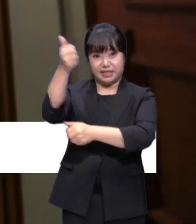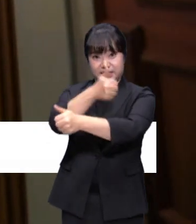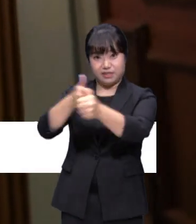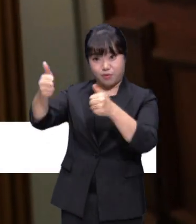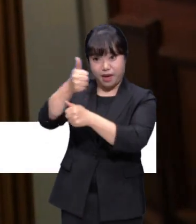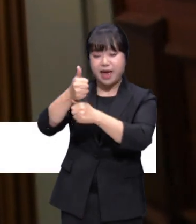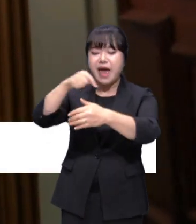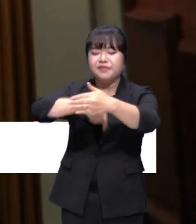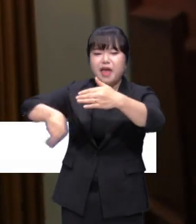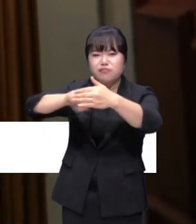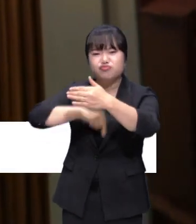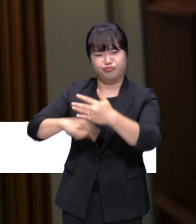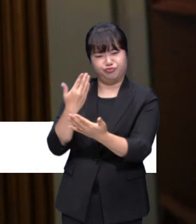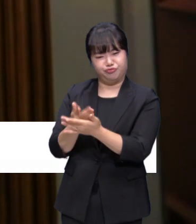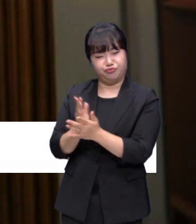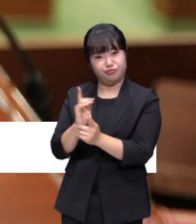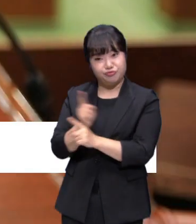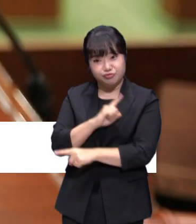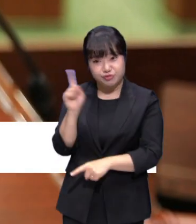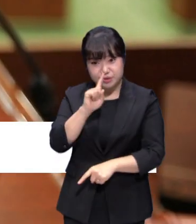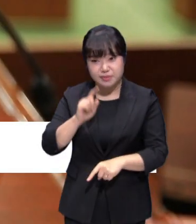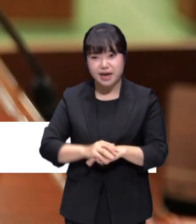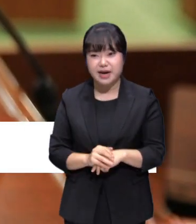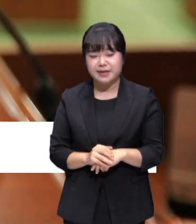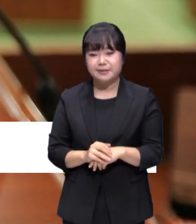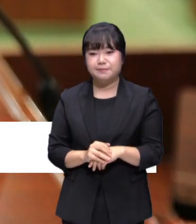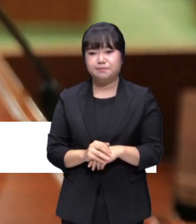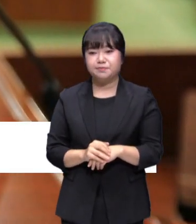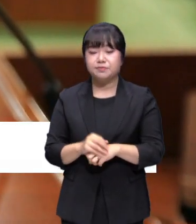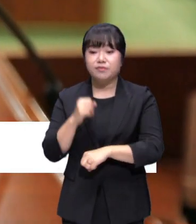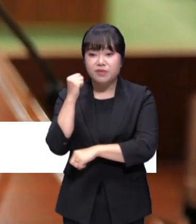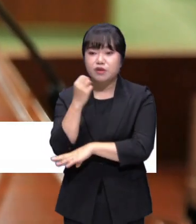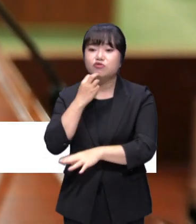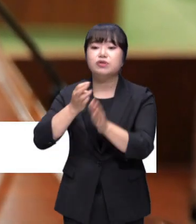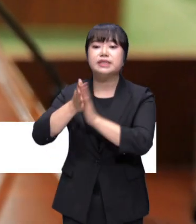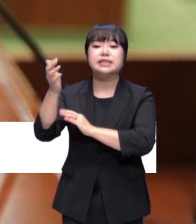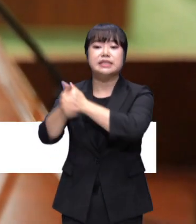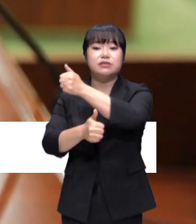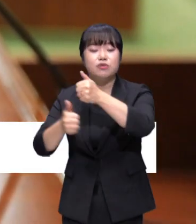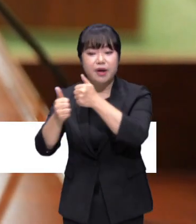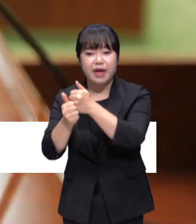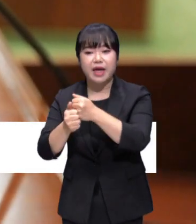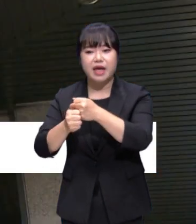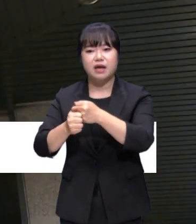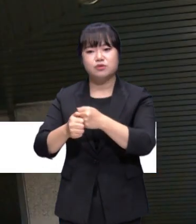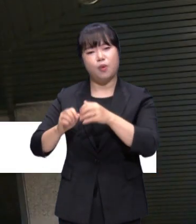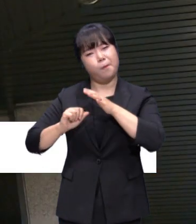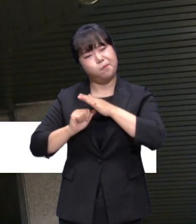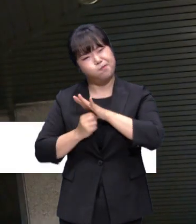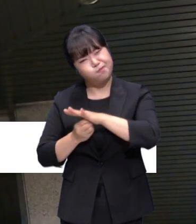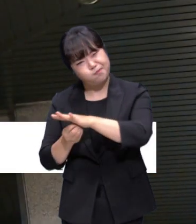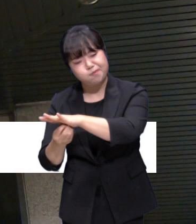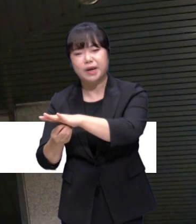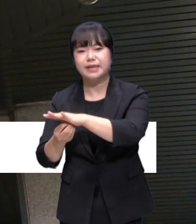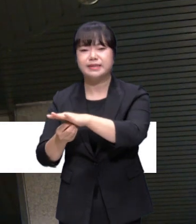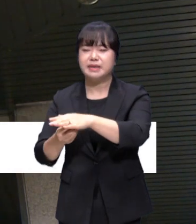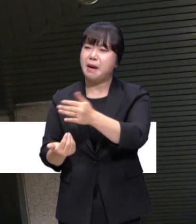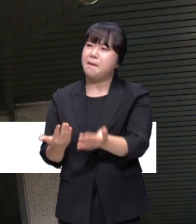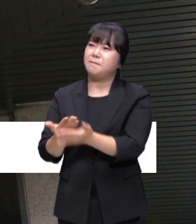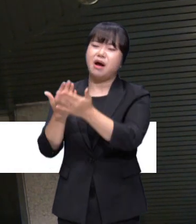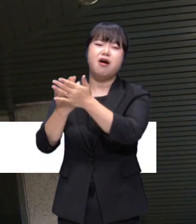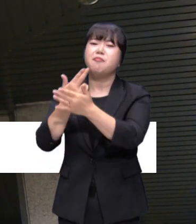내부 개혁입니다. 김영기 시의장은 그동안 서울시의회가 정체되고 고요 있었다고